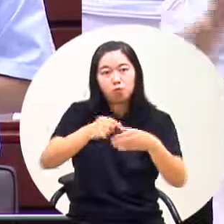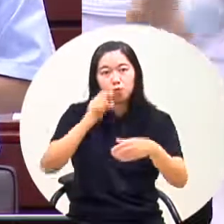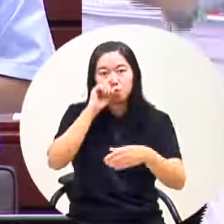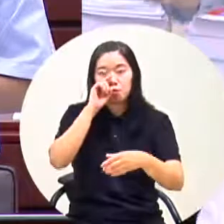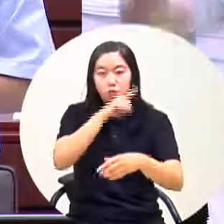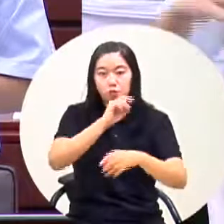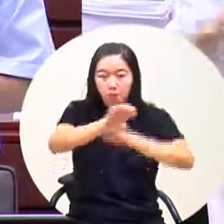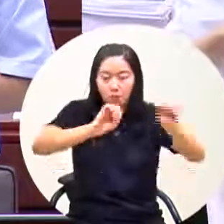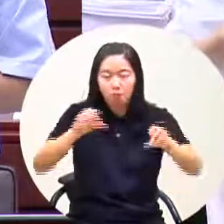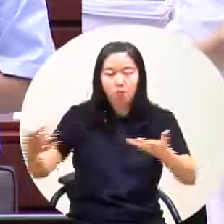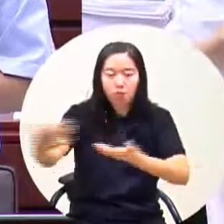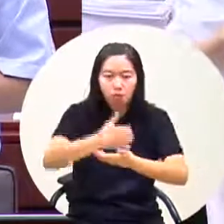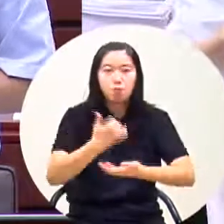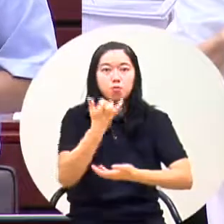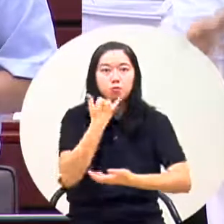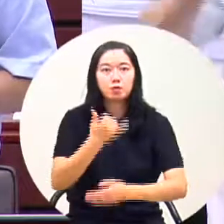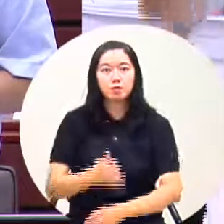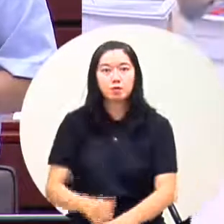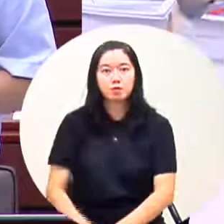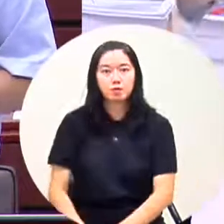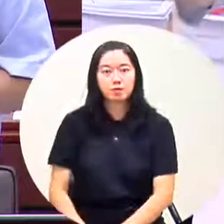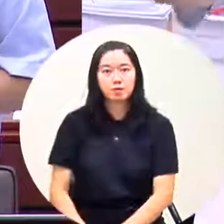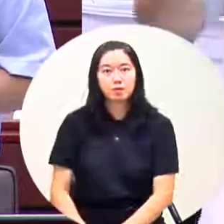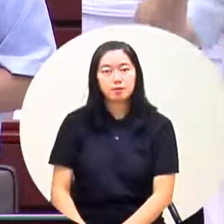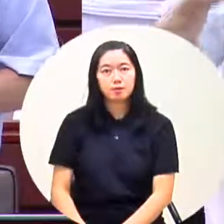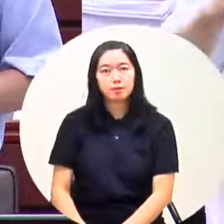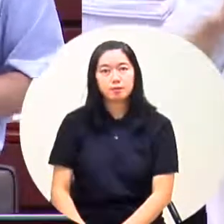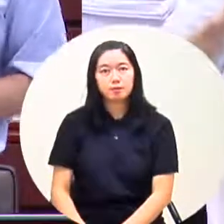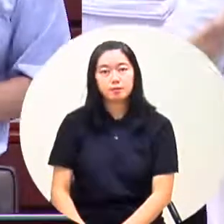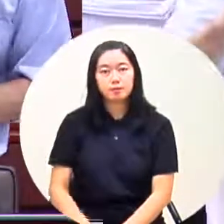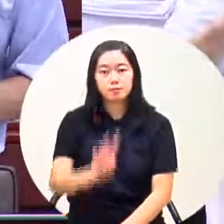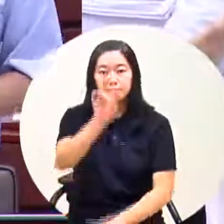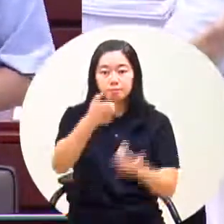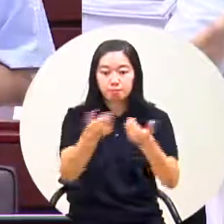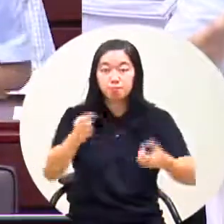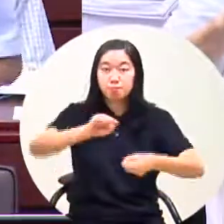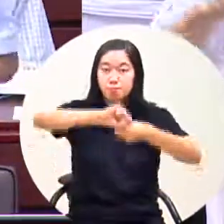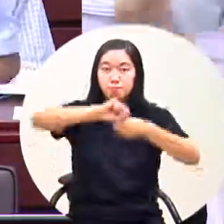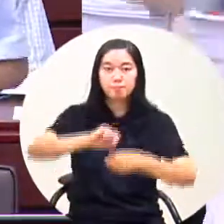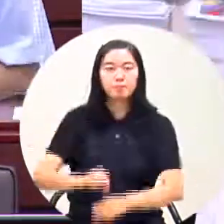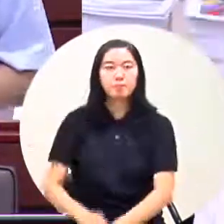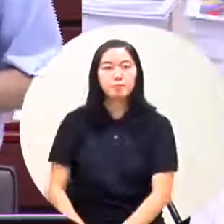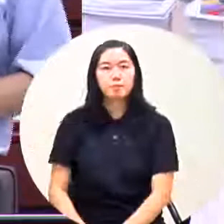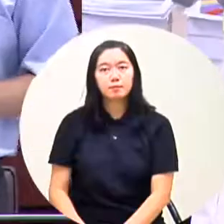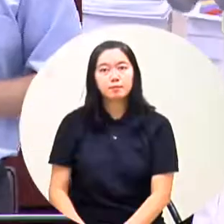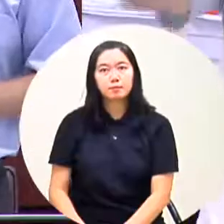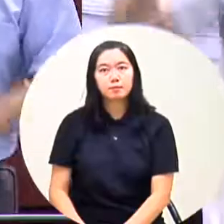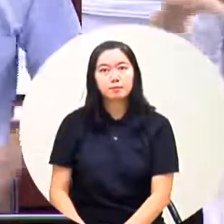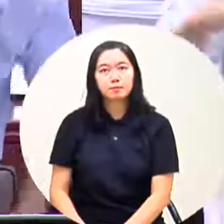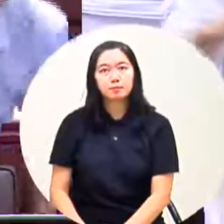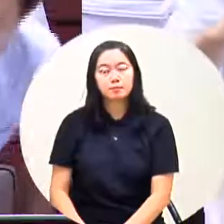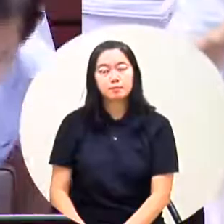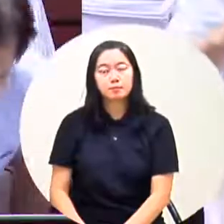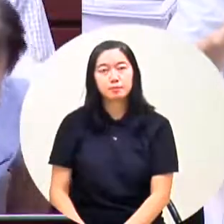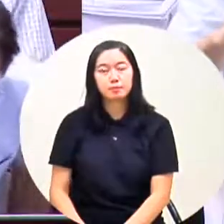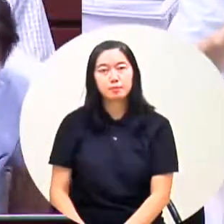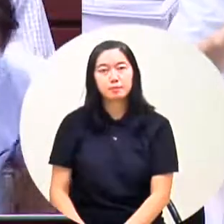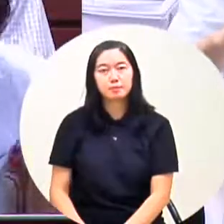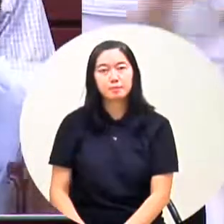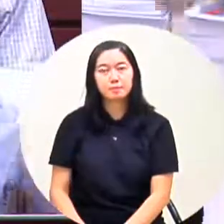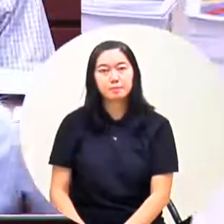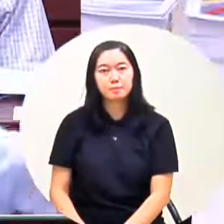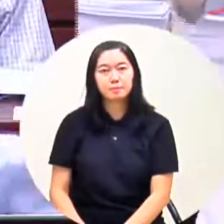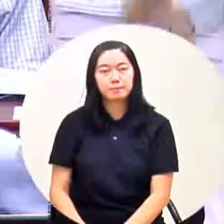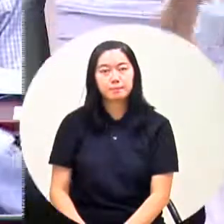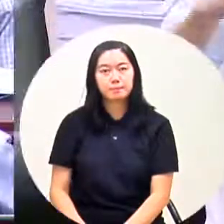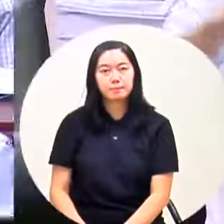来事业废弃物啦。 两分钟。 反正叫你请坐，我阁请教你一个问